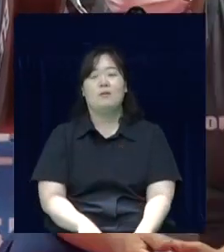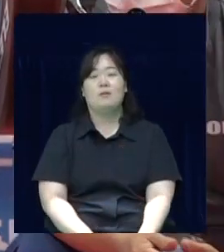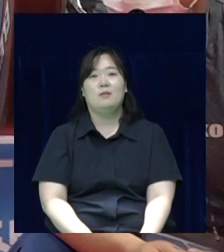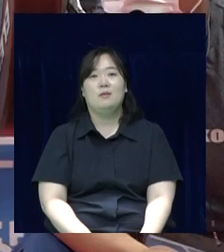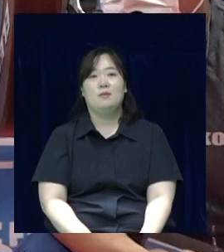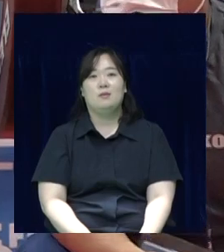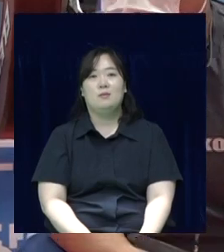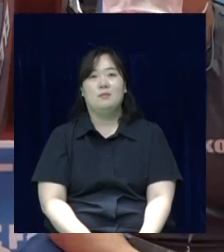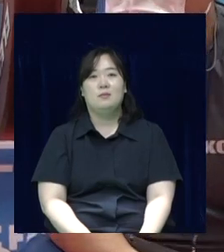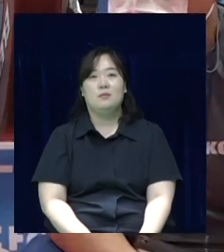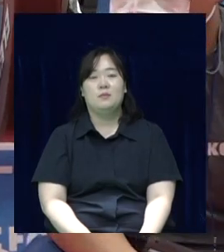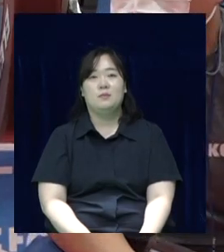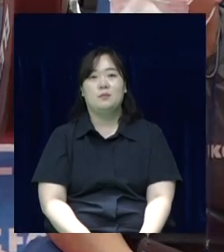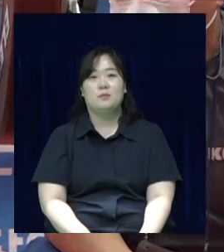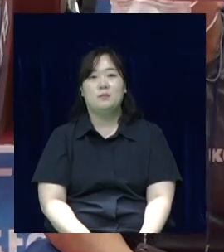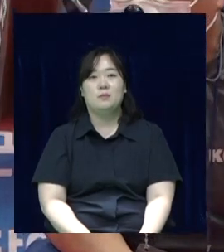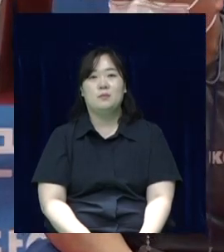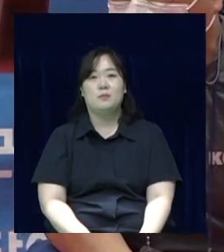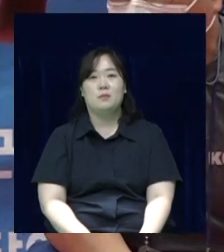이겨낼 수 있을지. 예.